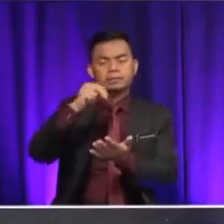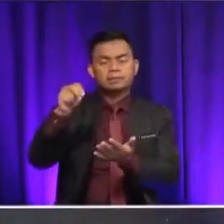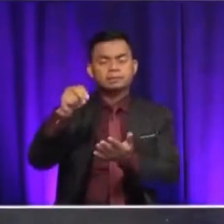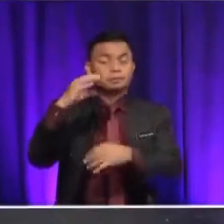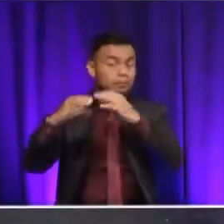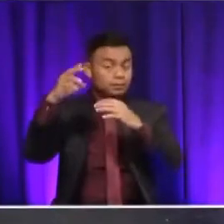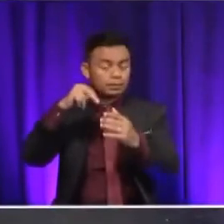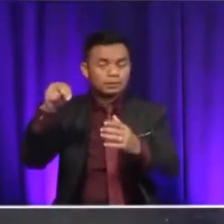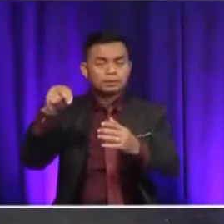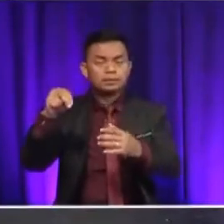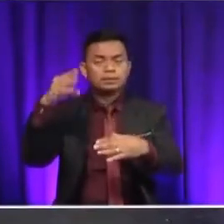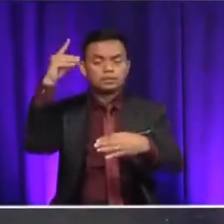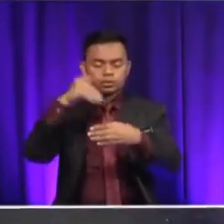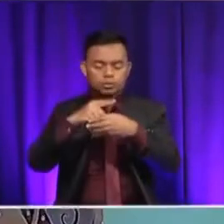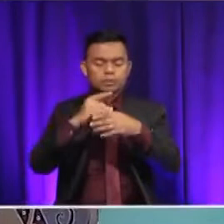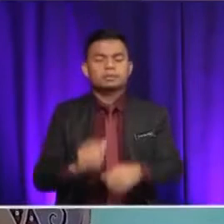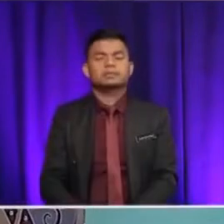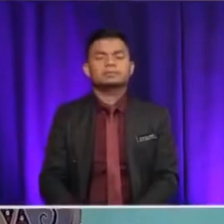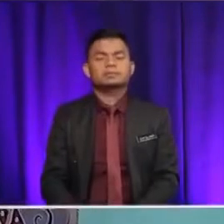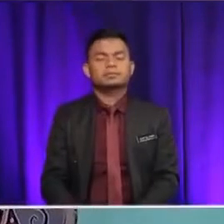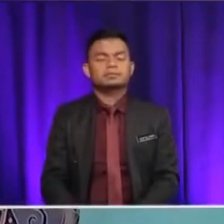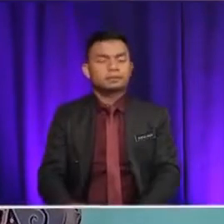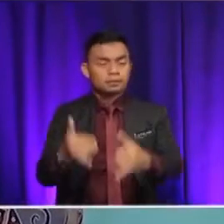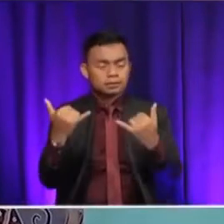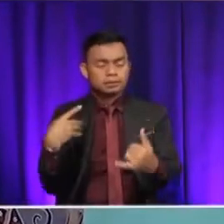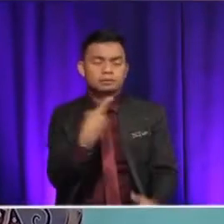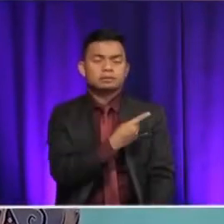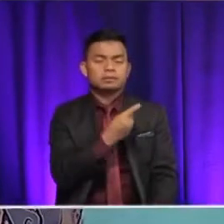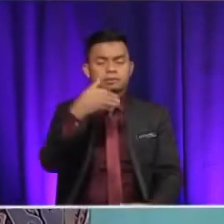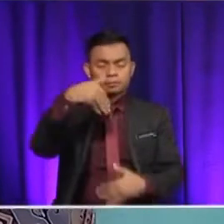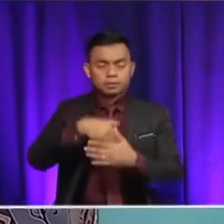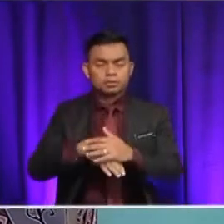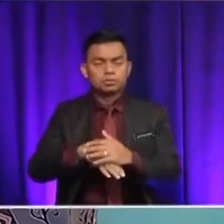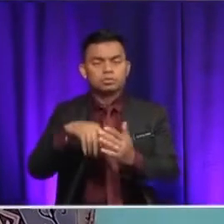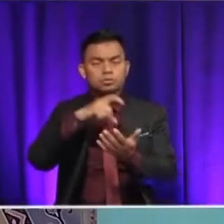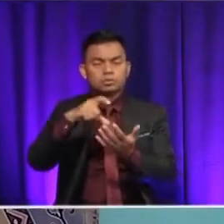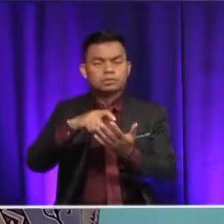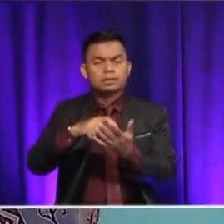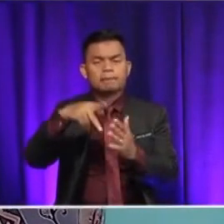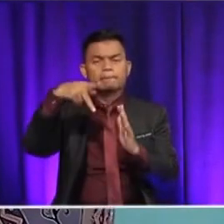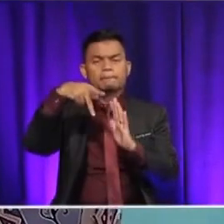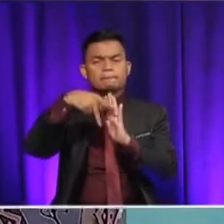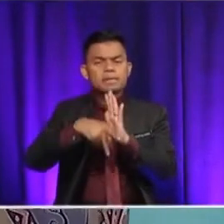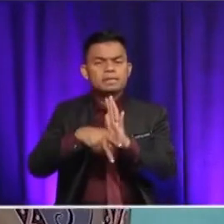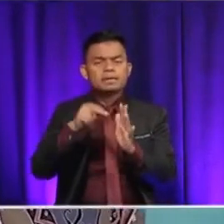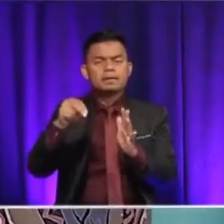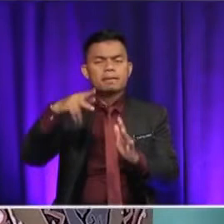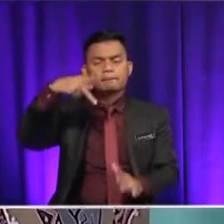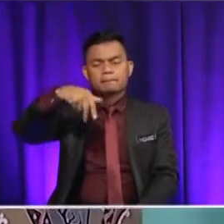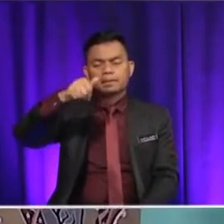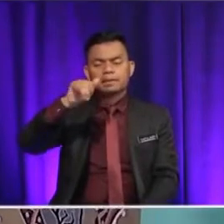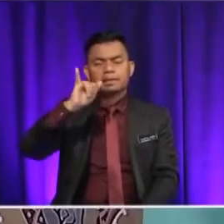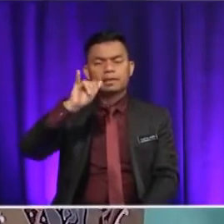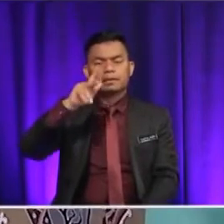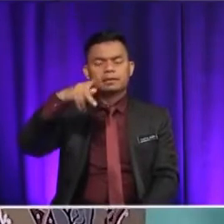ya. Okey, sekarang cikgu kita masuk kepada lukisan perpaipan. Apa ada dalam lukisan perpaipan? Okey,